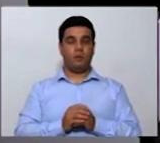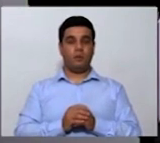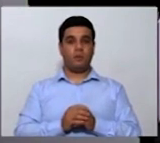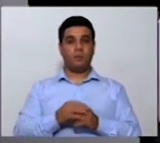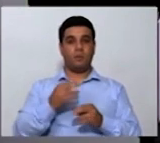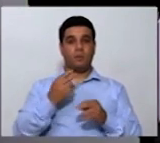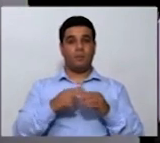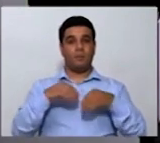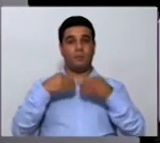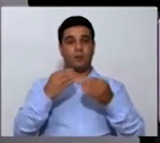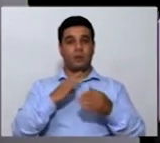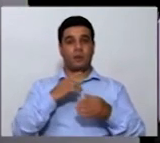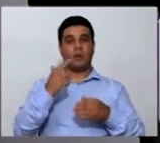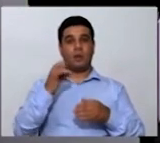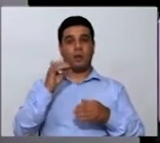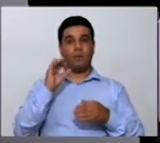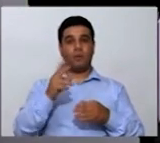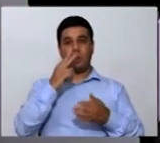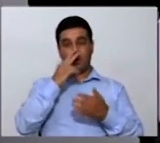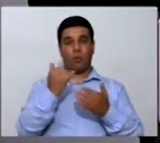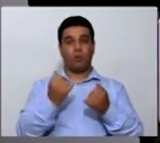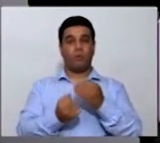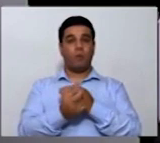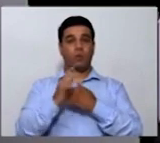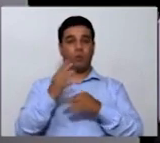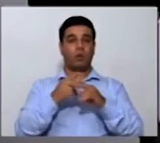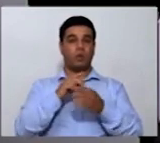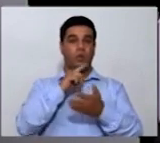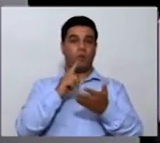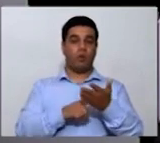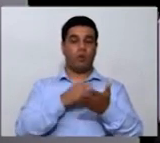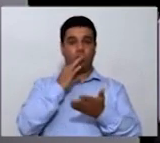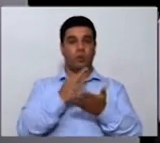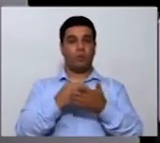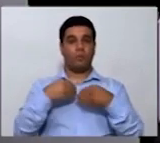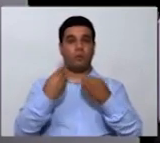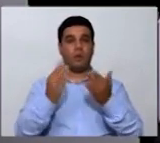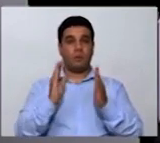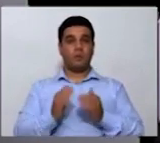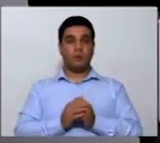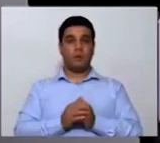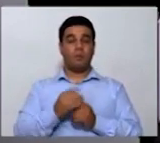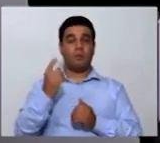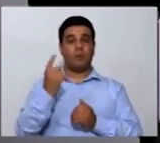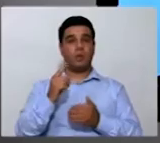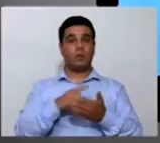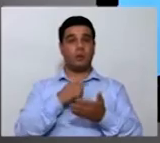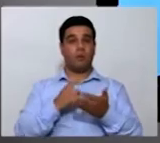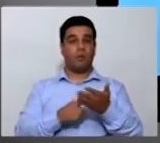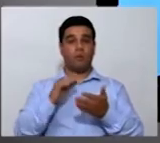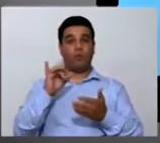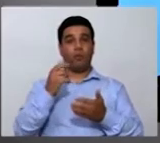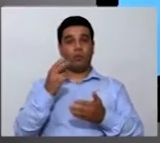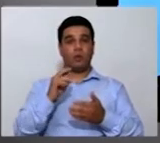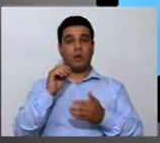Endi berilgan grafikka qarab, hozir paydo bo'ladigan savollarga javob beramiz. Birinchi savol.